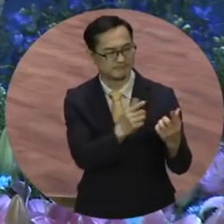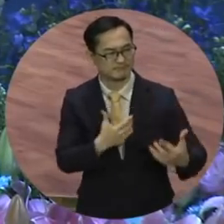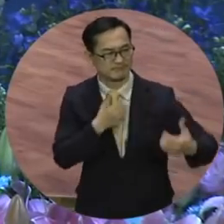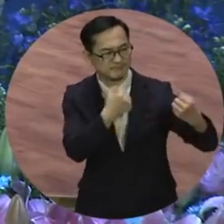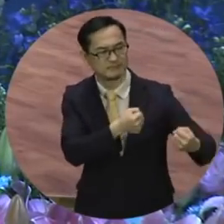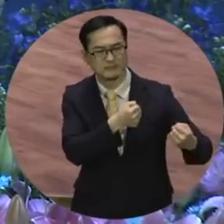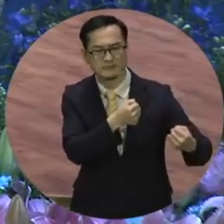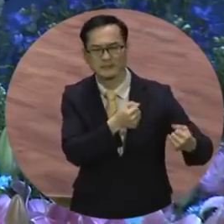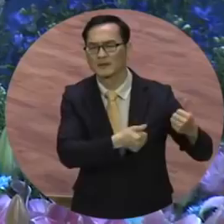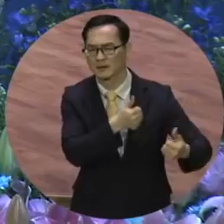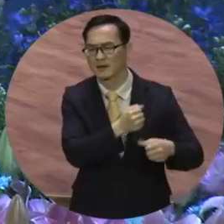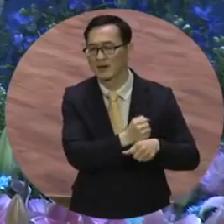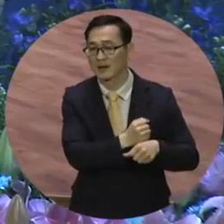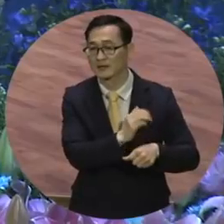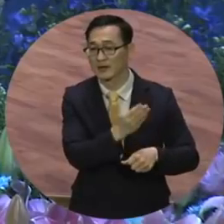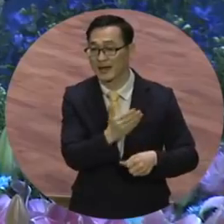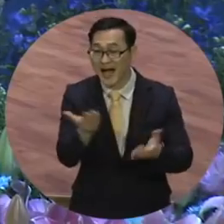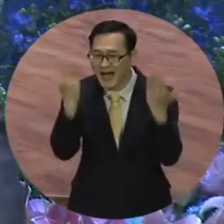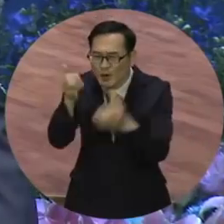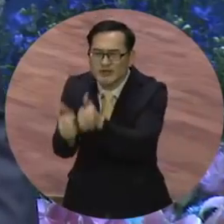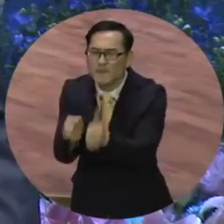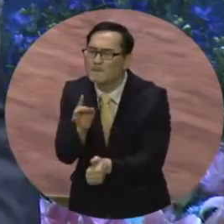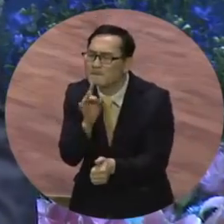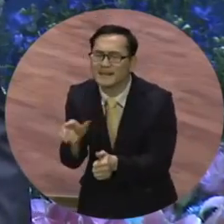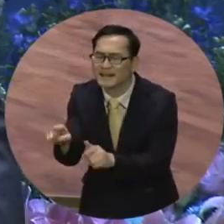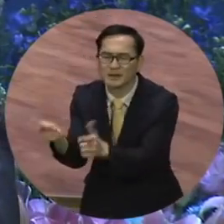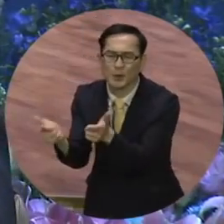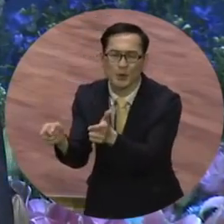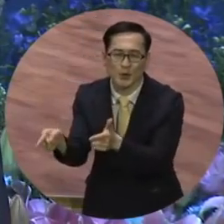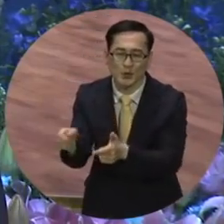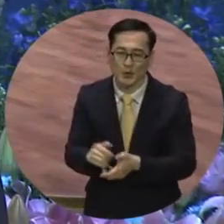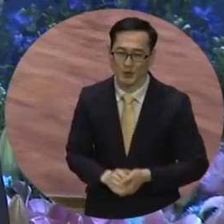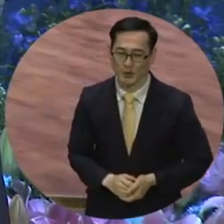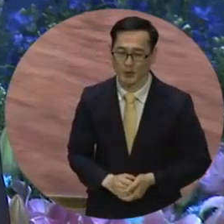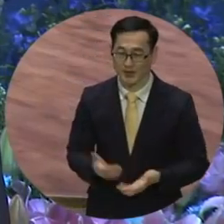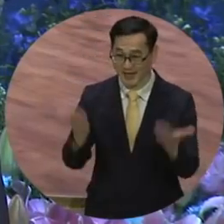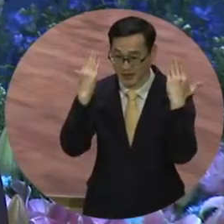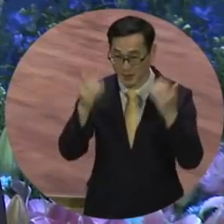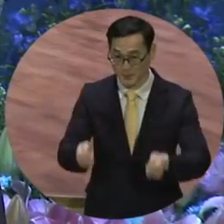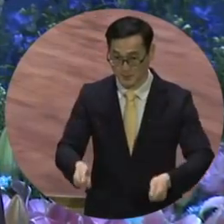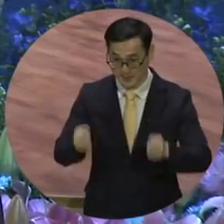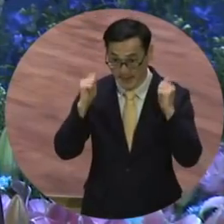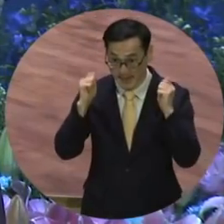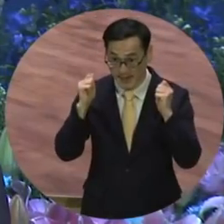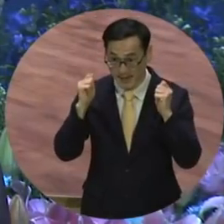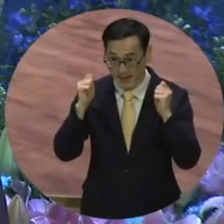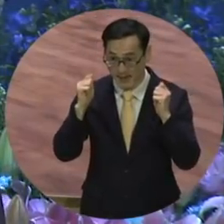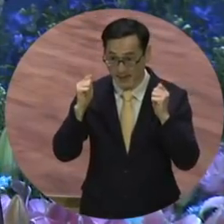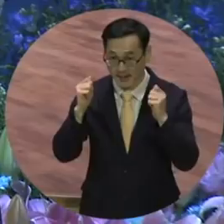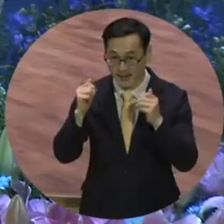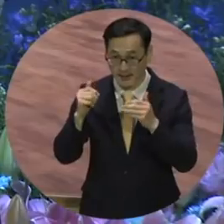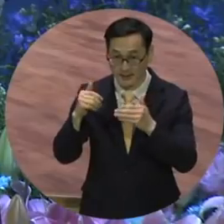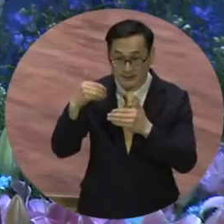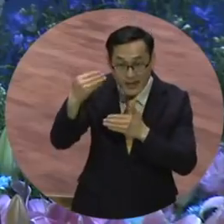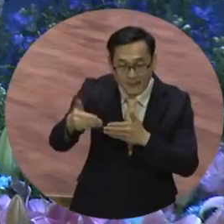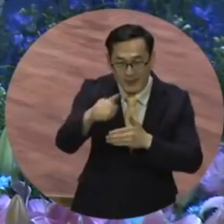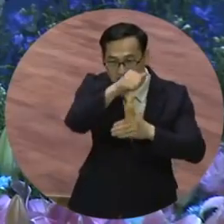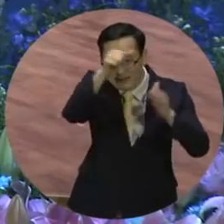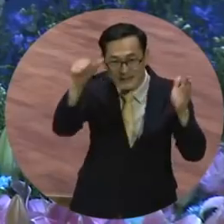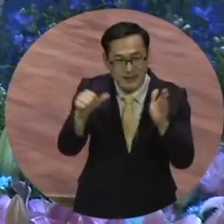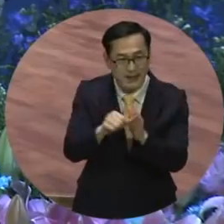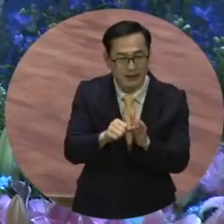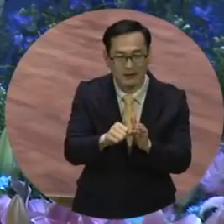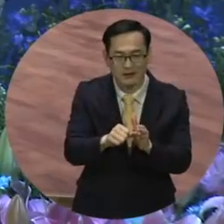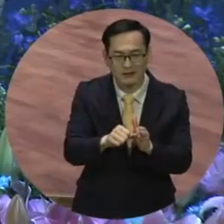단순히 이제 학교 시험만 아니에요. 학교를 이제 졸업하면 갈면 갈수록 인생 사는